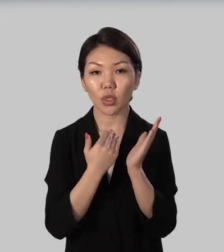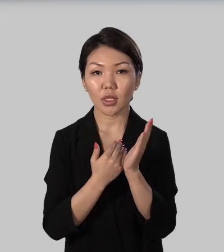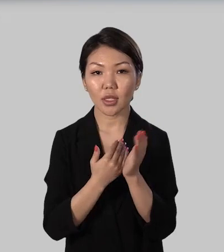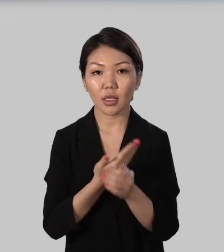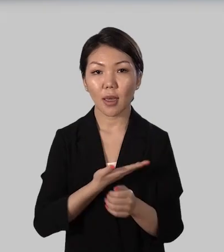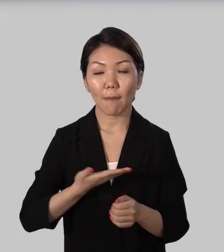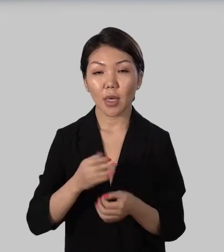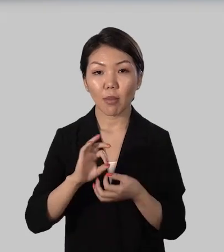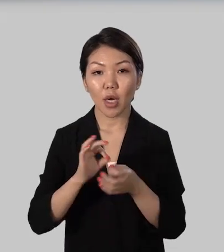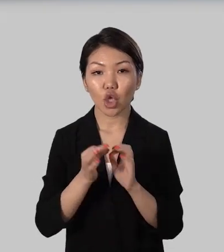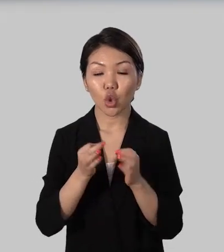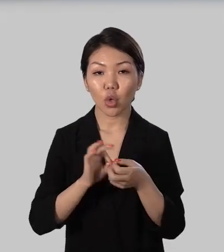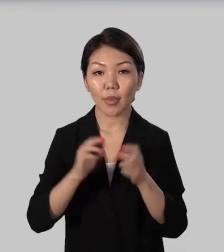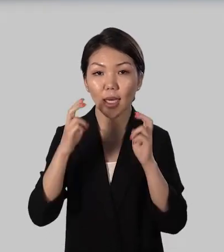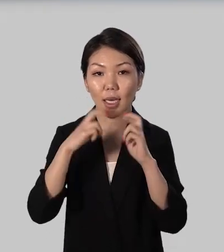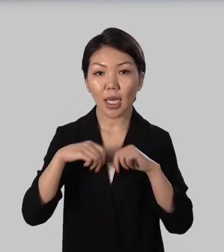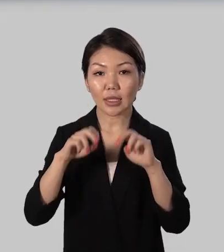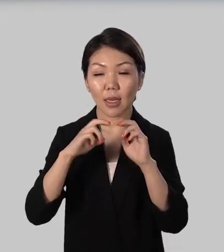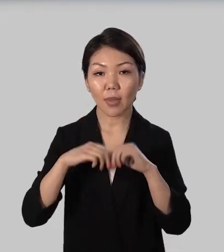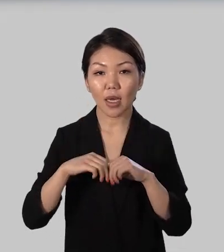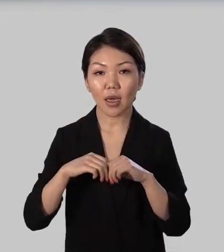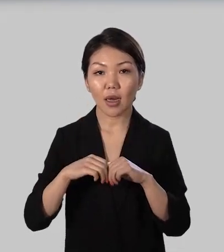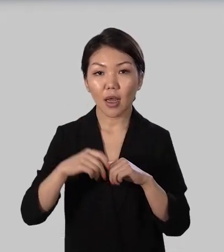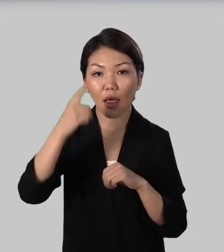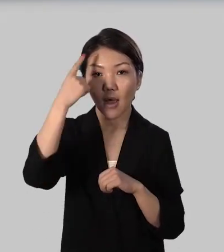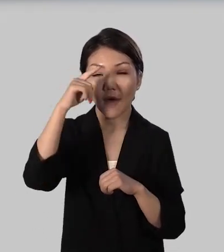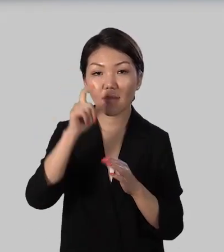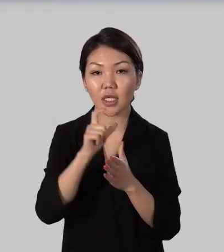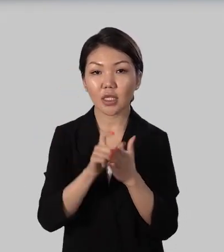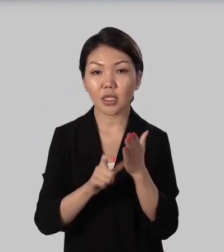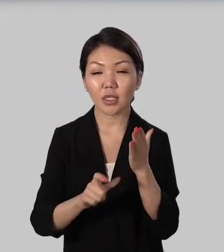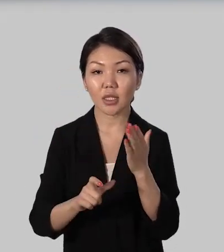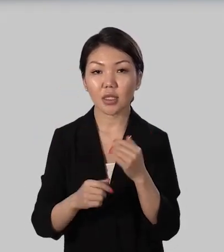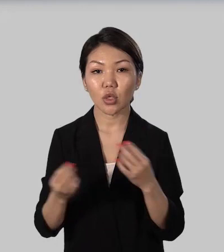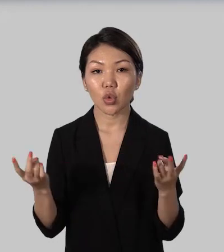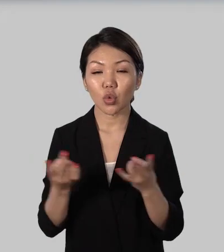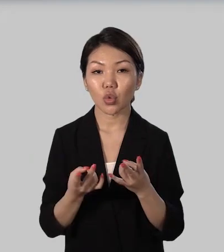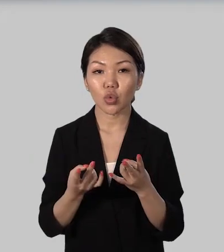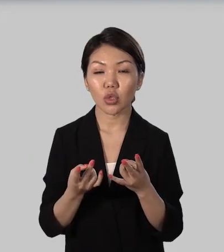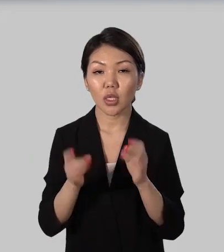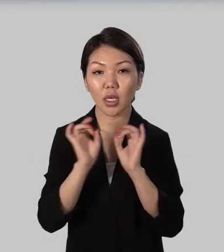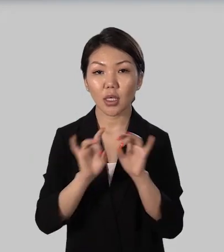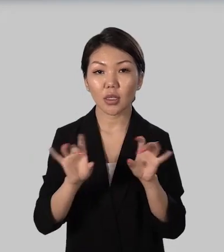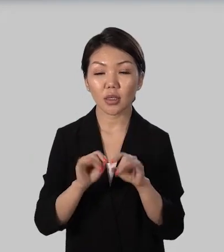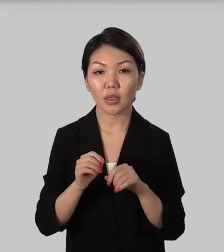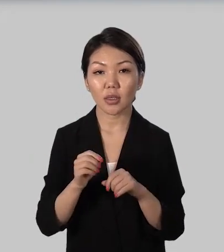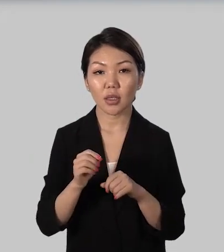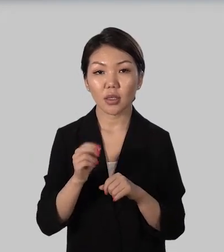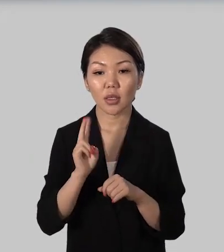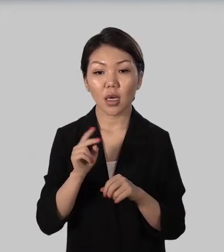мы с вами подробно разобрали авторский текст но нам нужно его передать от третьего